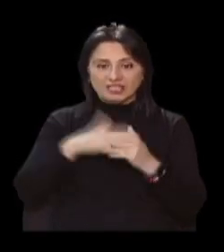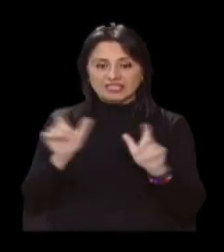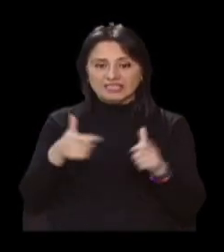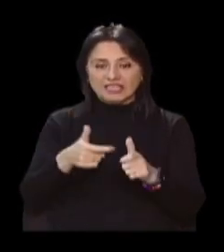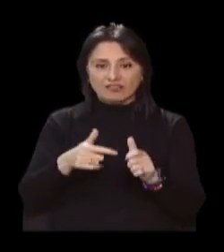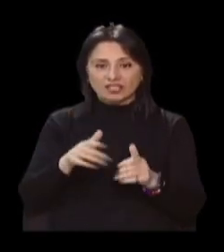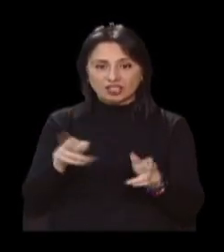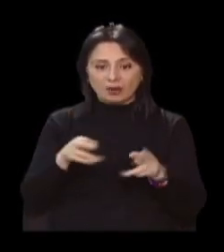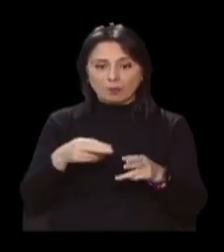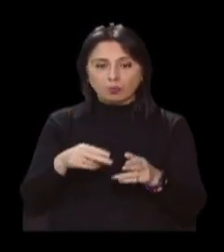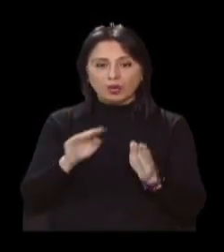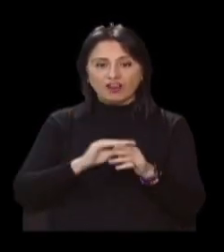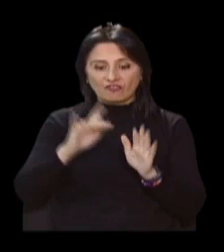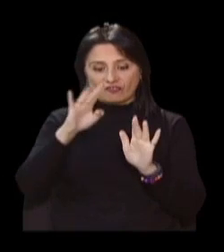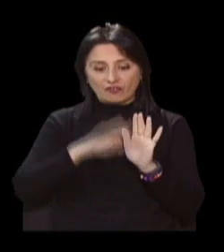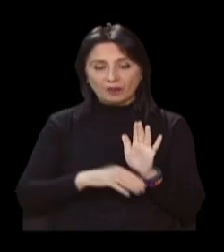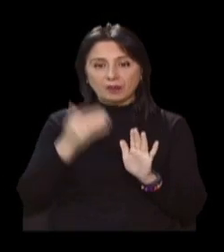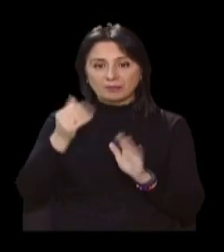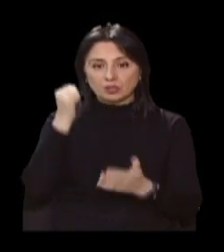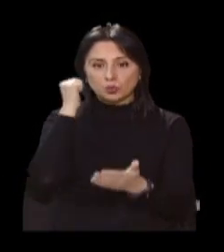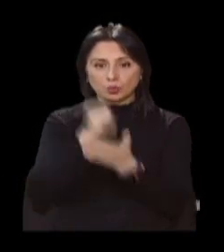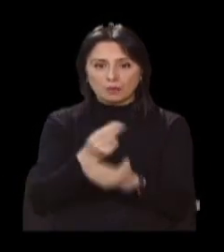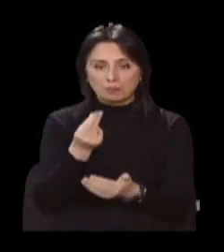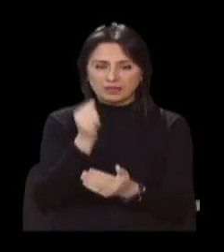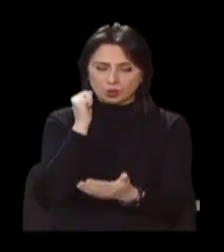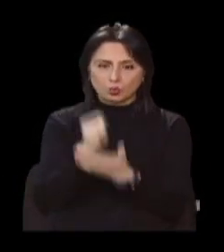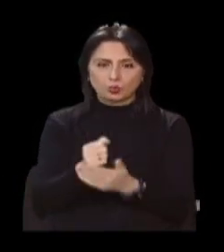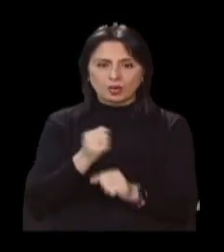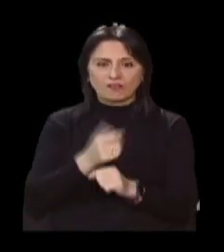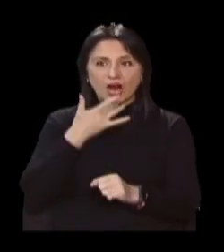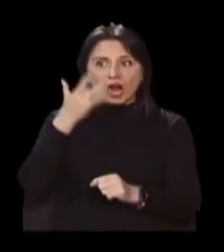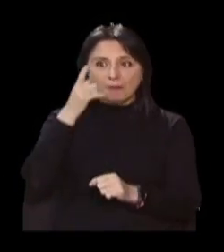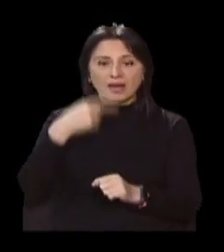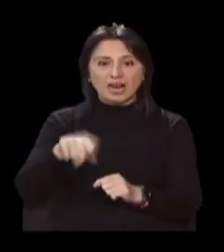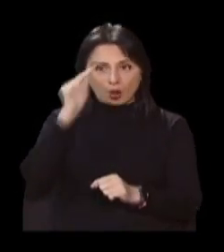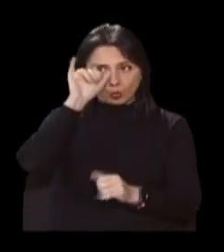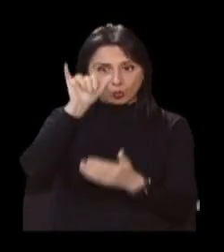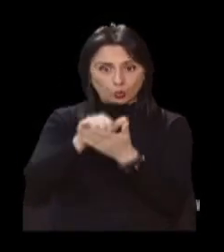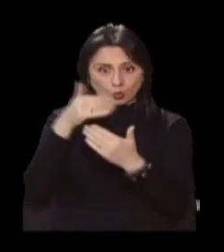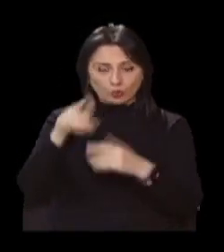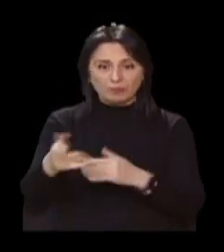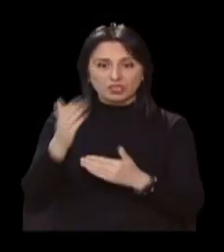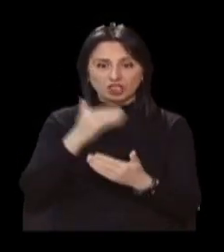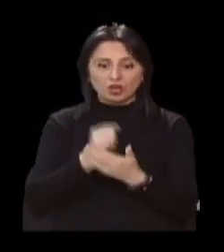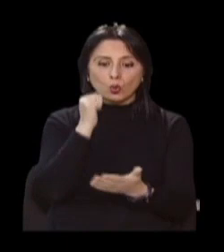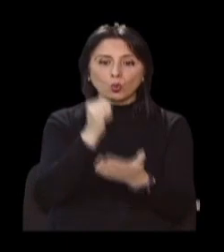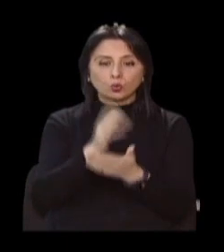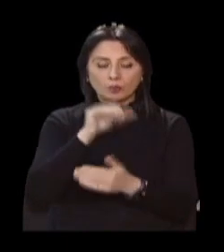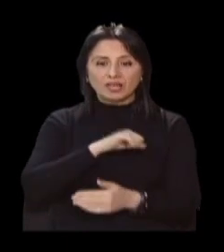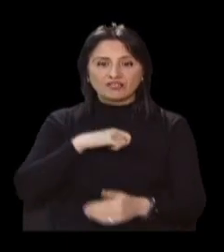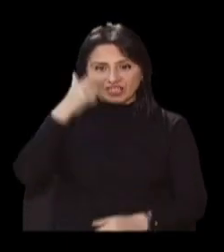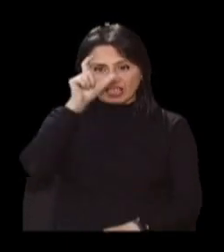სანქცირებული მოლარეების გვარებს. Პირველ რიგში მას ვურტყამთ ფინანსებზე. ეს ჩვენ ამერიკელებისგან ვისწავლეთ და ამის შემდეგ იერიშს მივიტანთ